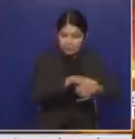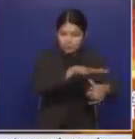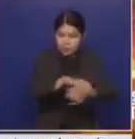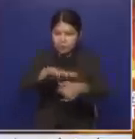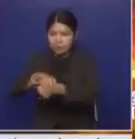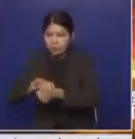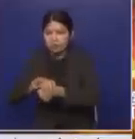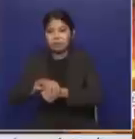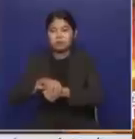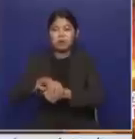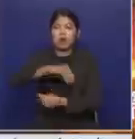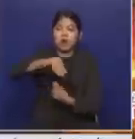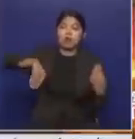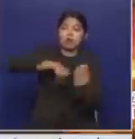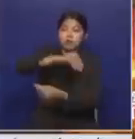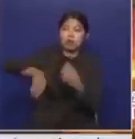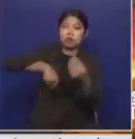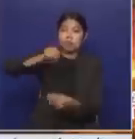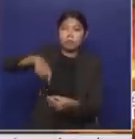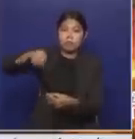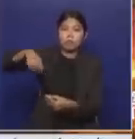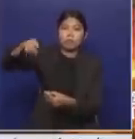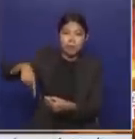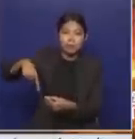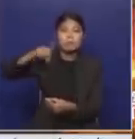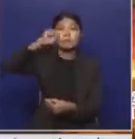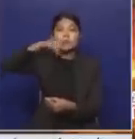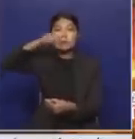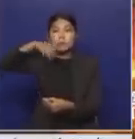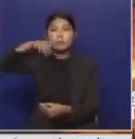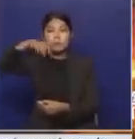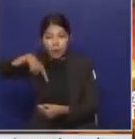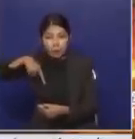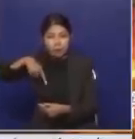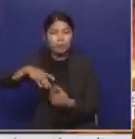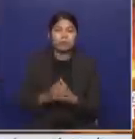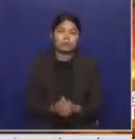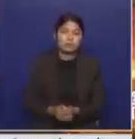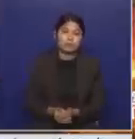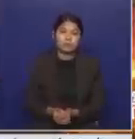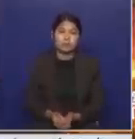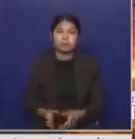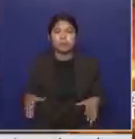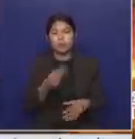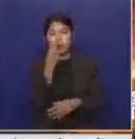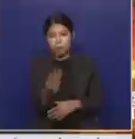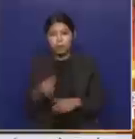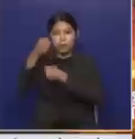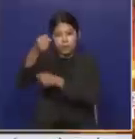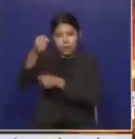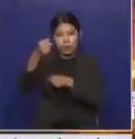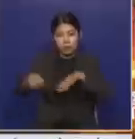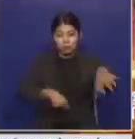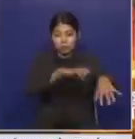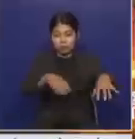เป็นแบบนี้ท่านมาทำอ่าหินย้อยเขาเต้นมาทานเค้าประกันทุ่มหนุ่มที่เกิดขึ้นหลายๆจุดพร้อมกันทั่วประเทศ